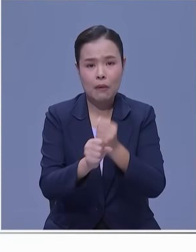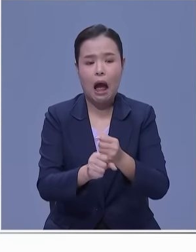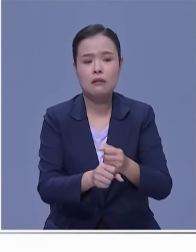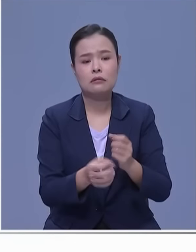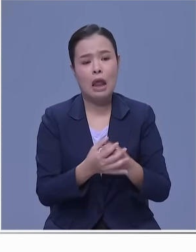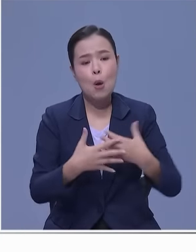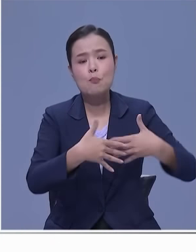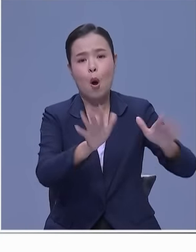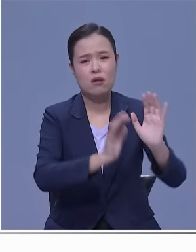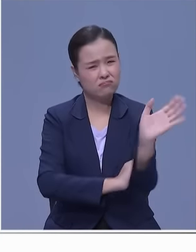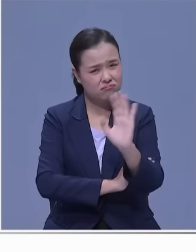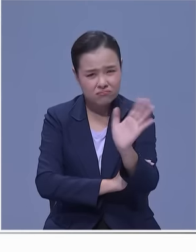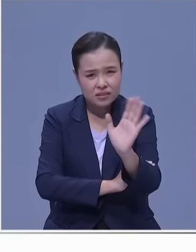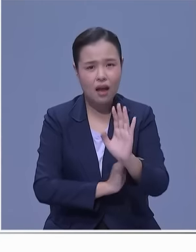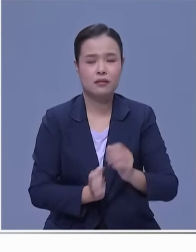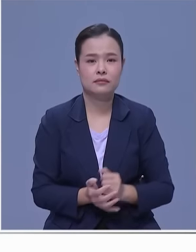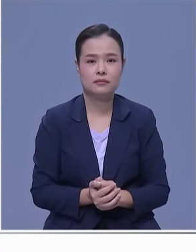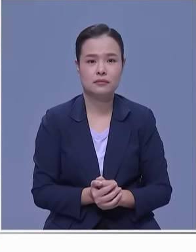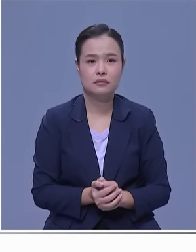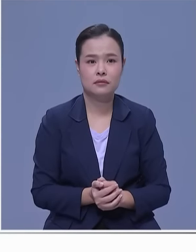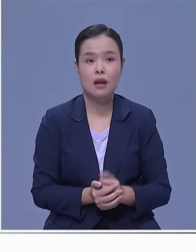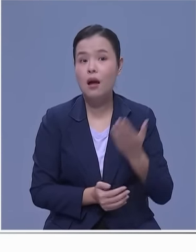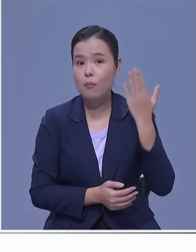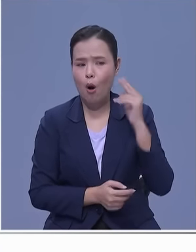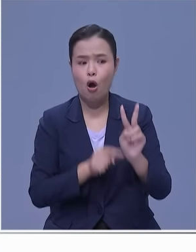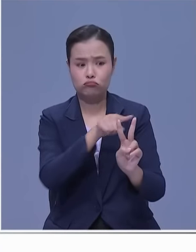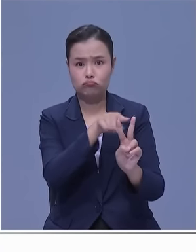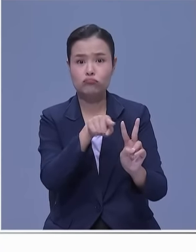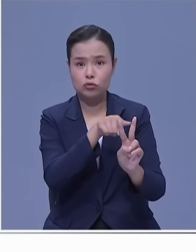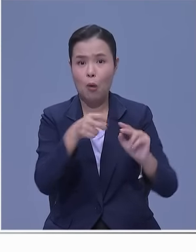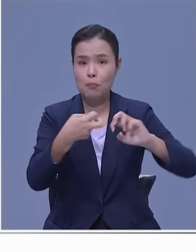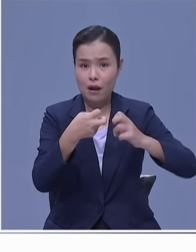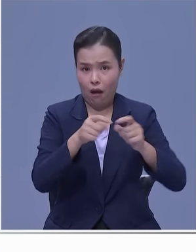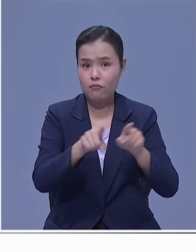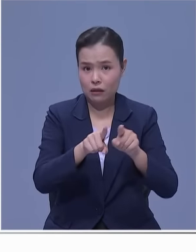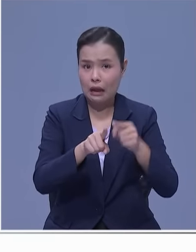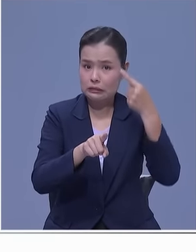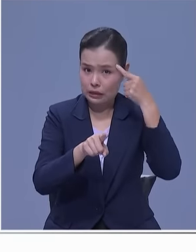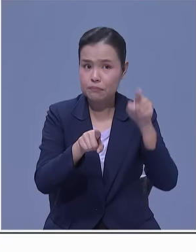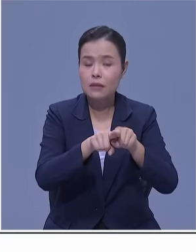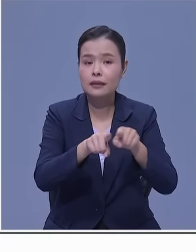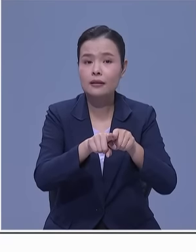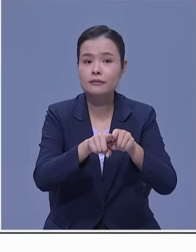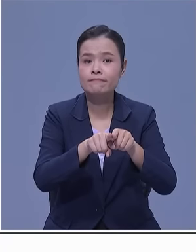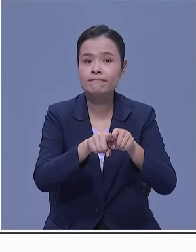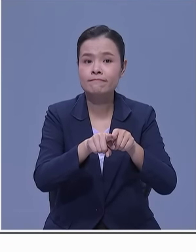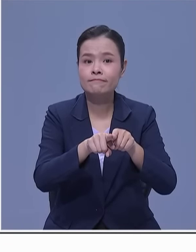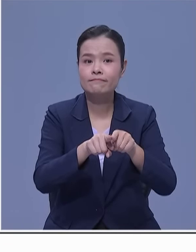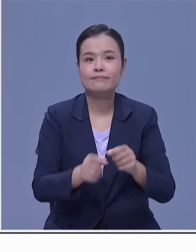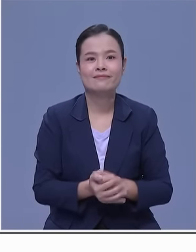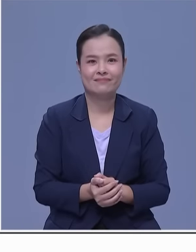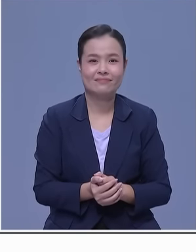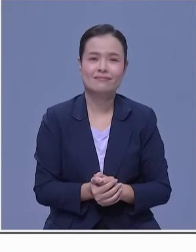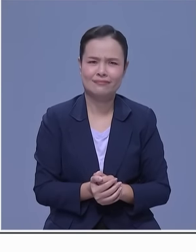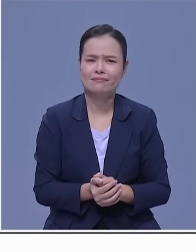ค่ะตัวคุณเอเองตัวของพี่ศิระเองก่อนหน้านี้เคยเจอสถานการณ์เดียวกันหรือเปล่าคะมองแบบนั้นไหมคะ เ